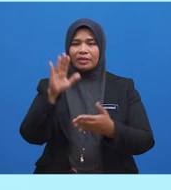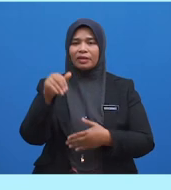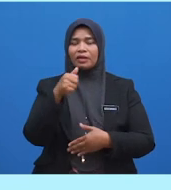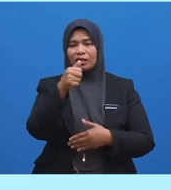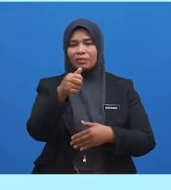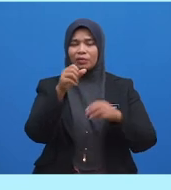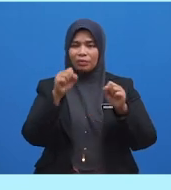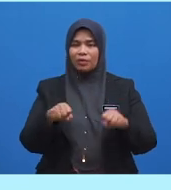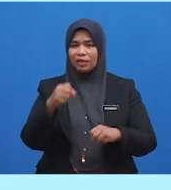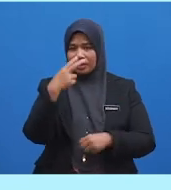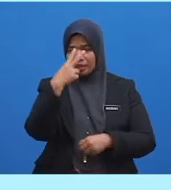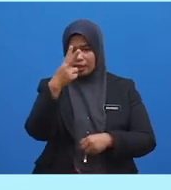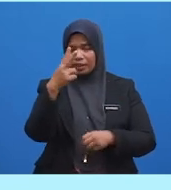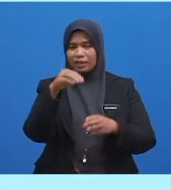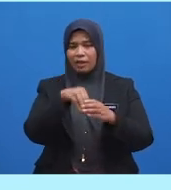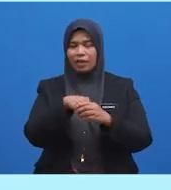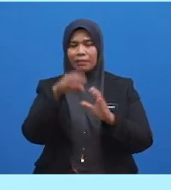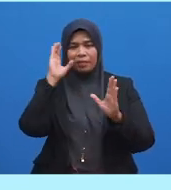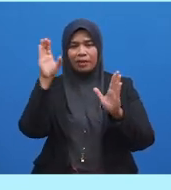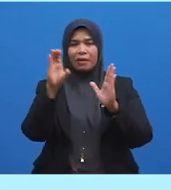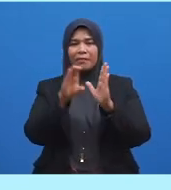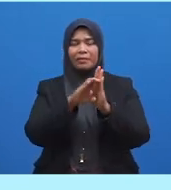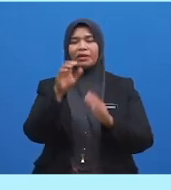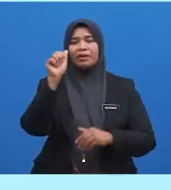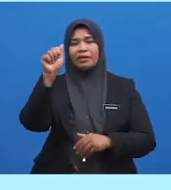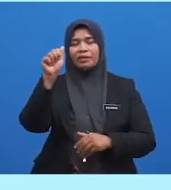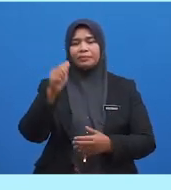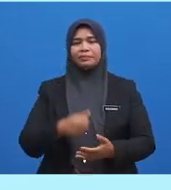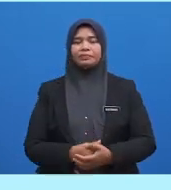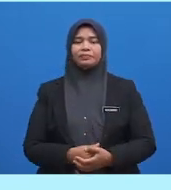kamu boleh lihat dalam gambar ea